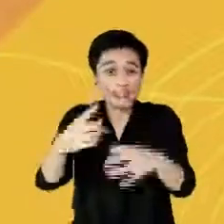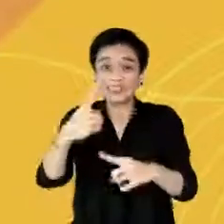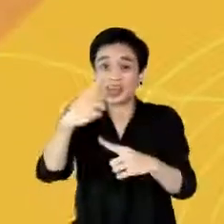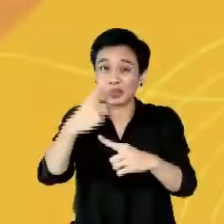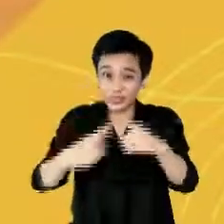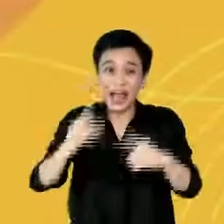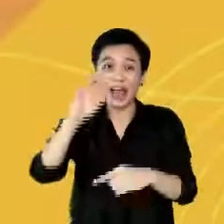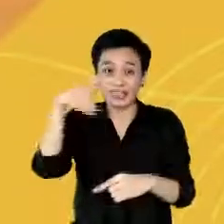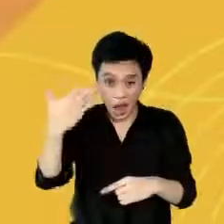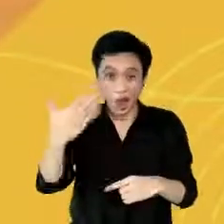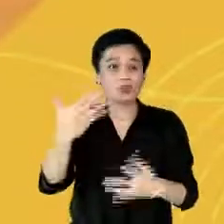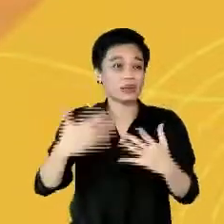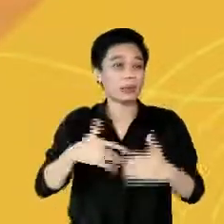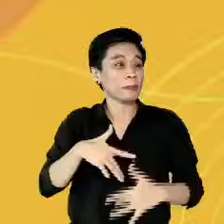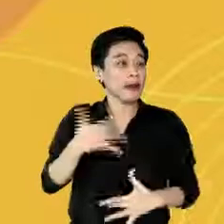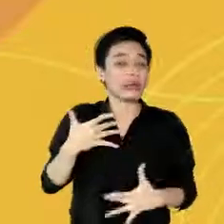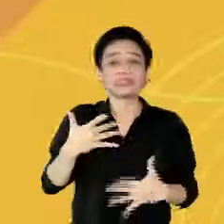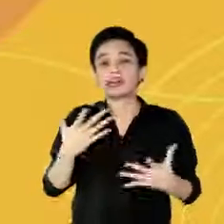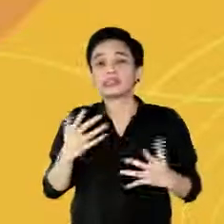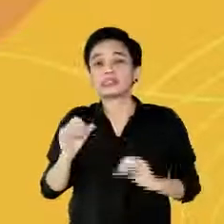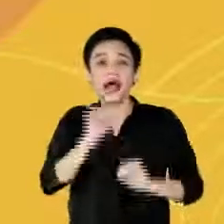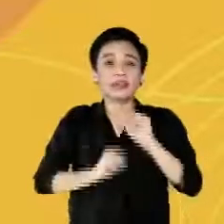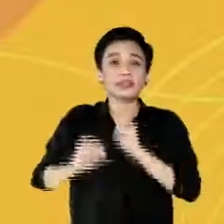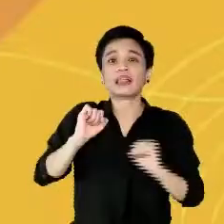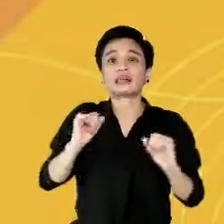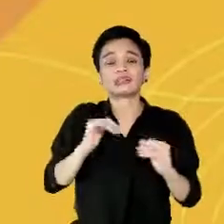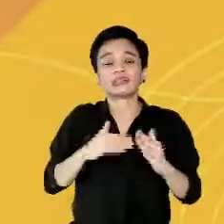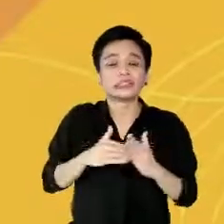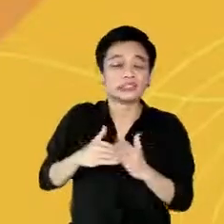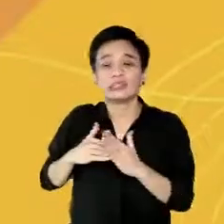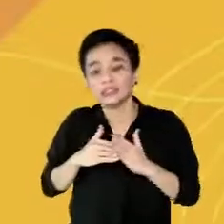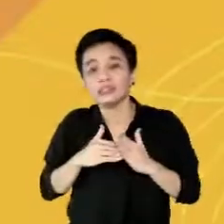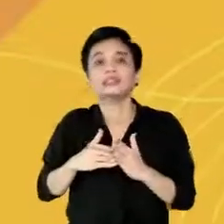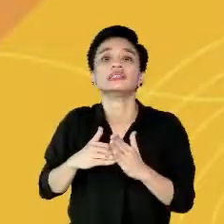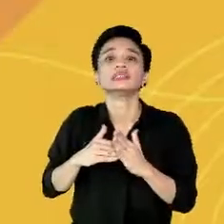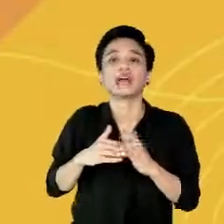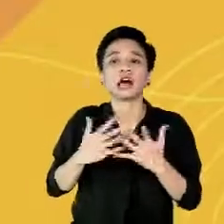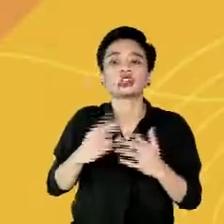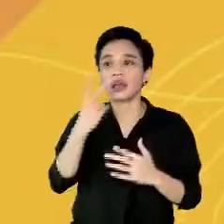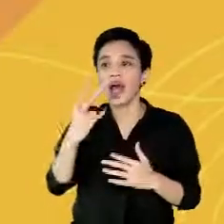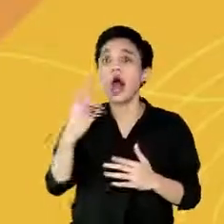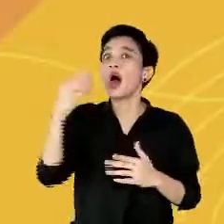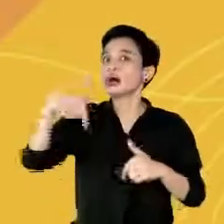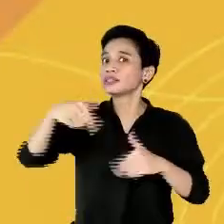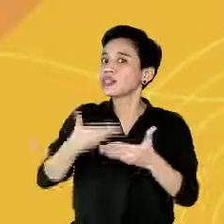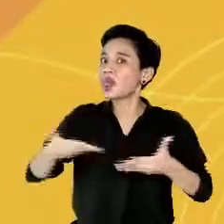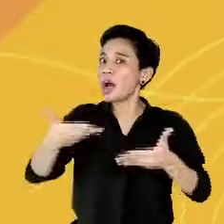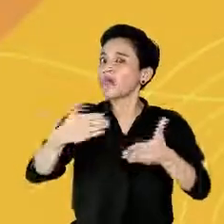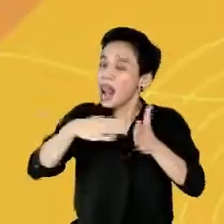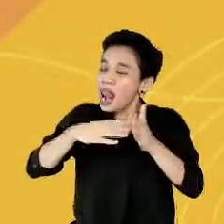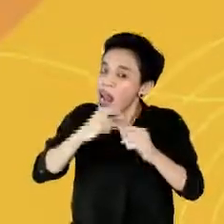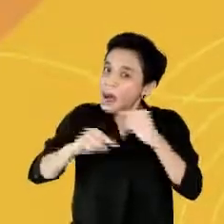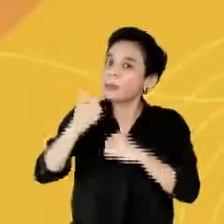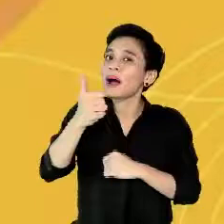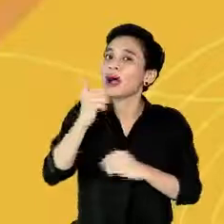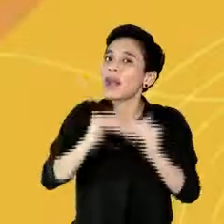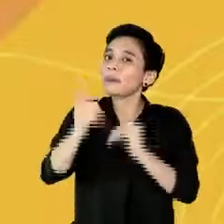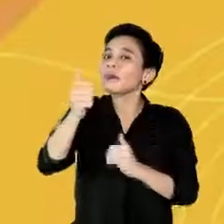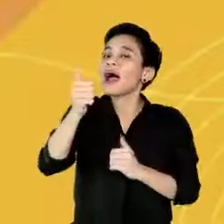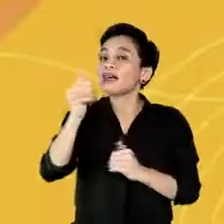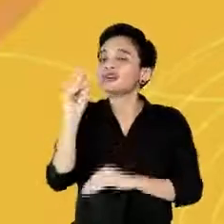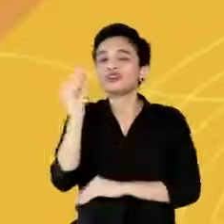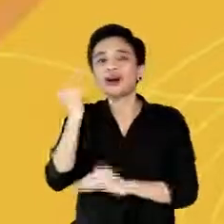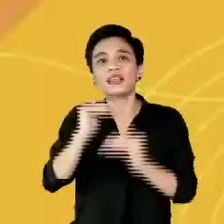aktivitasnya pada saat kemarin sempat kondisi penuh on a jumlah kasus